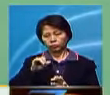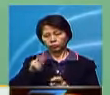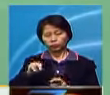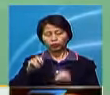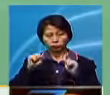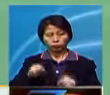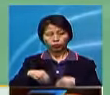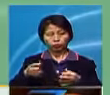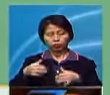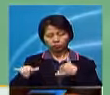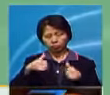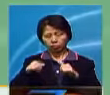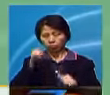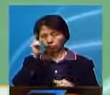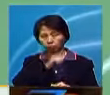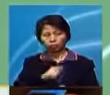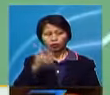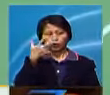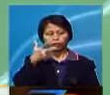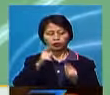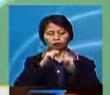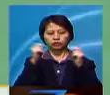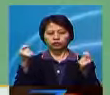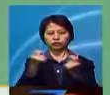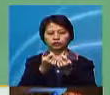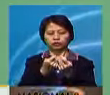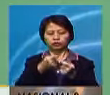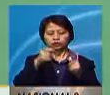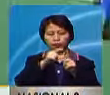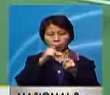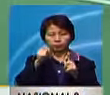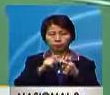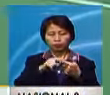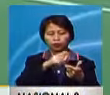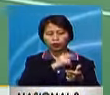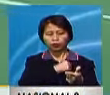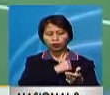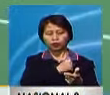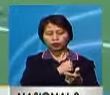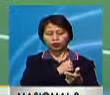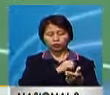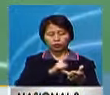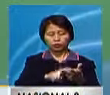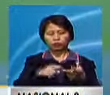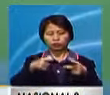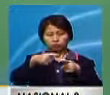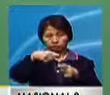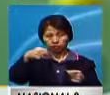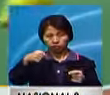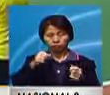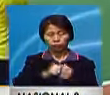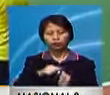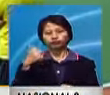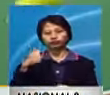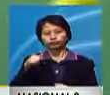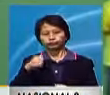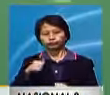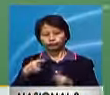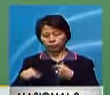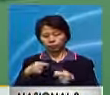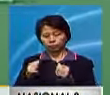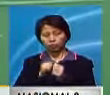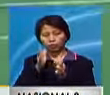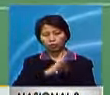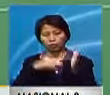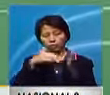dijangka mampu memberi tentangan sengit kepada tiga lagi pasukan, Pakistan, Kanada dan Jepun. Selepas melalui 10 aksi persahabatan dengan New